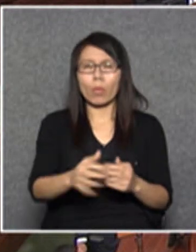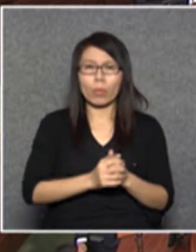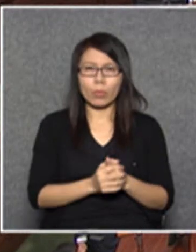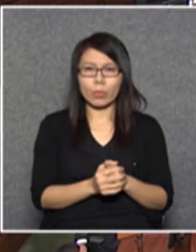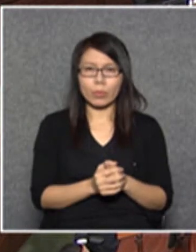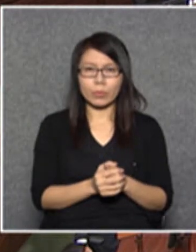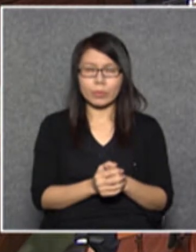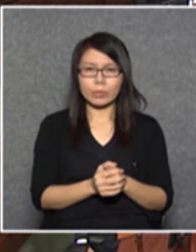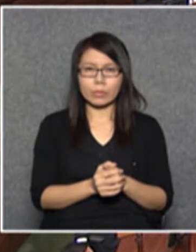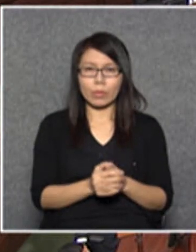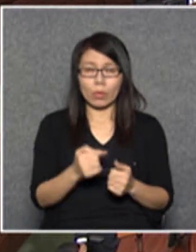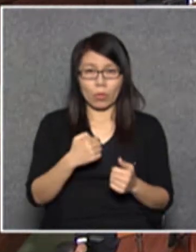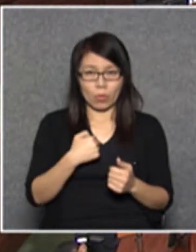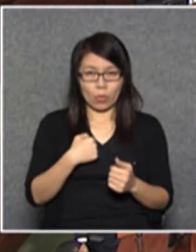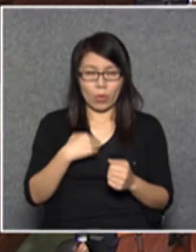我是